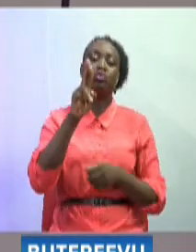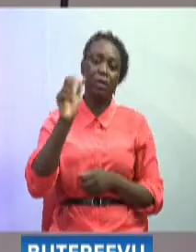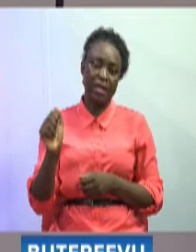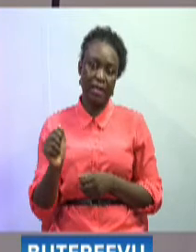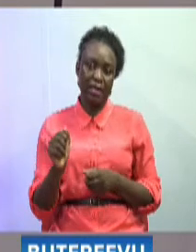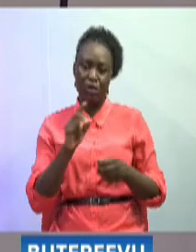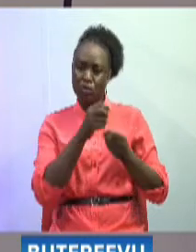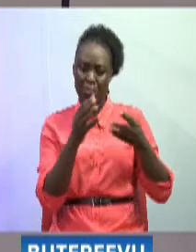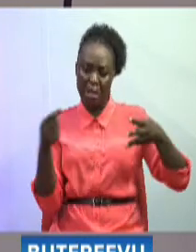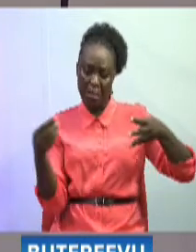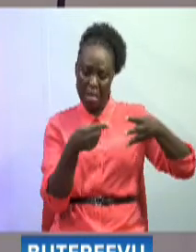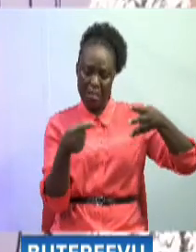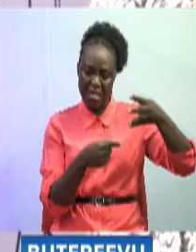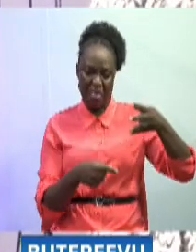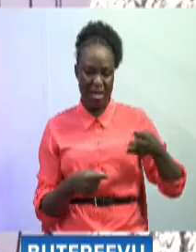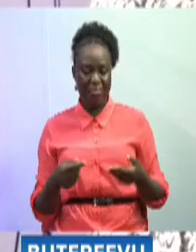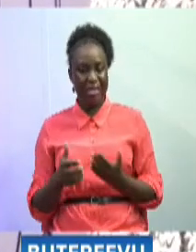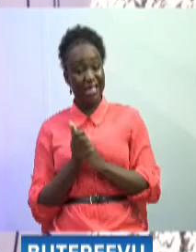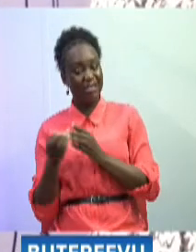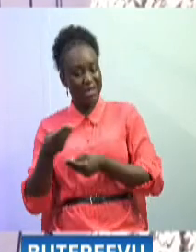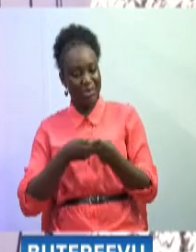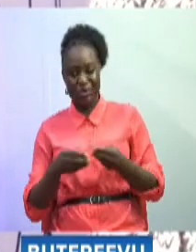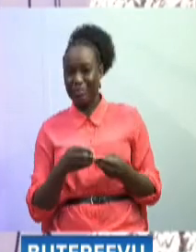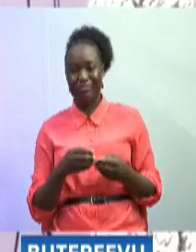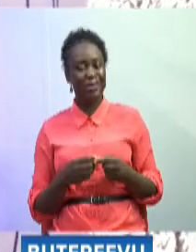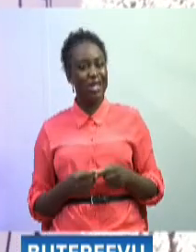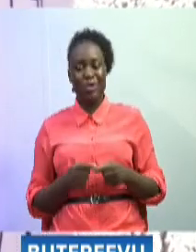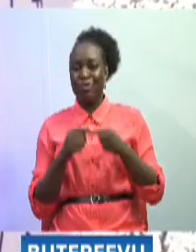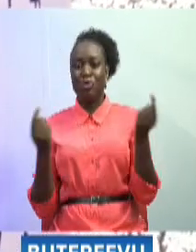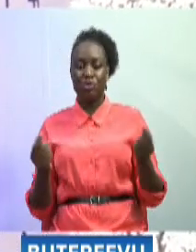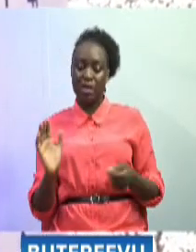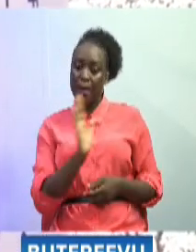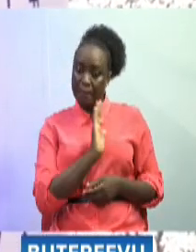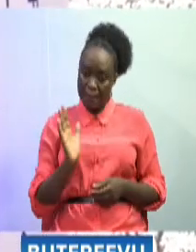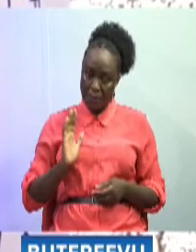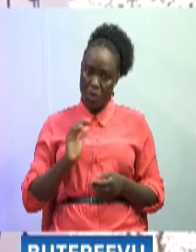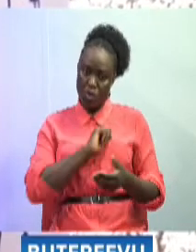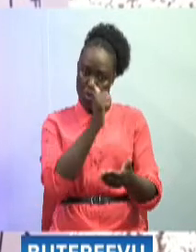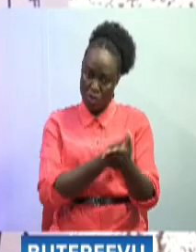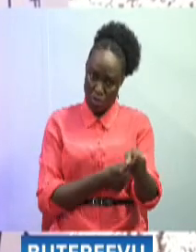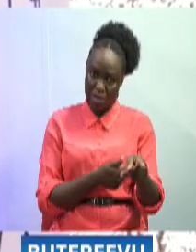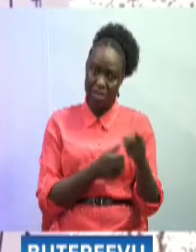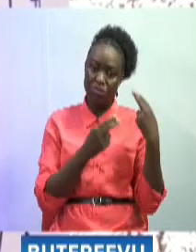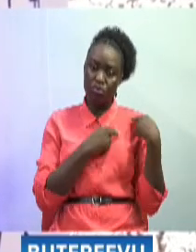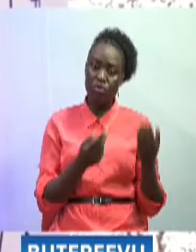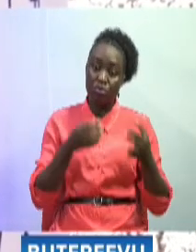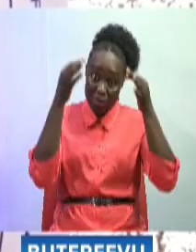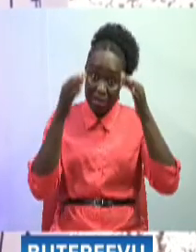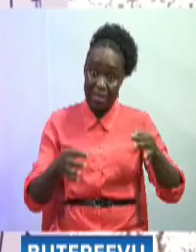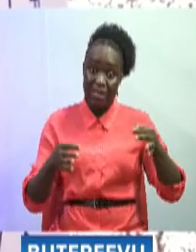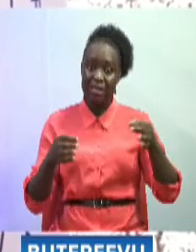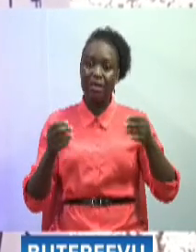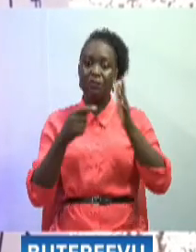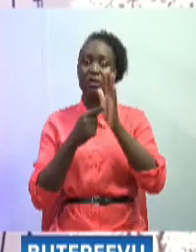Bonna abakugu mu byenfuna babuwakanyizza. Board eberenga eweebwa obuyinza okusalawo oba okugaba ebifo naddala ebyo ebya waggulu okuva